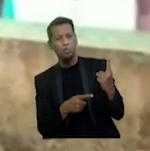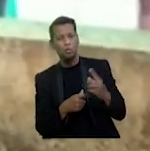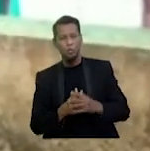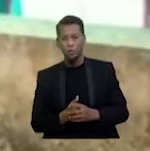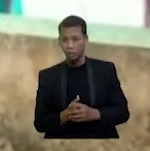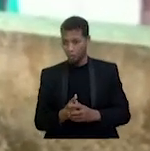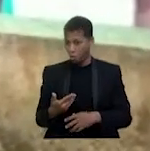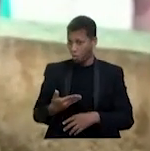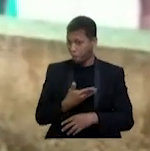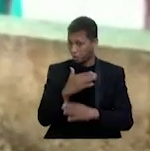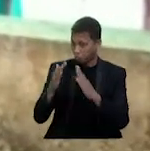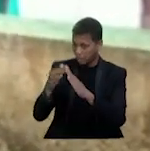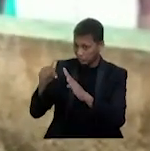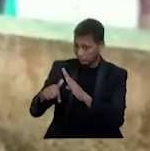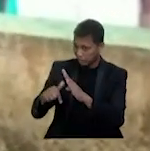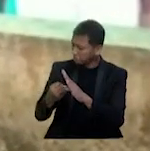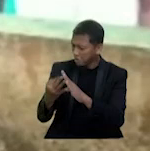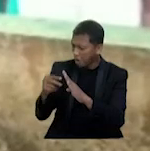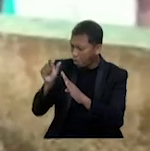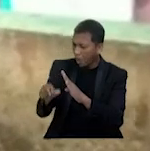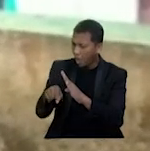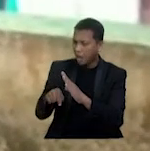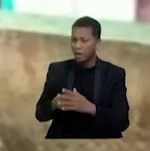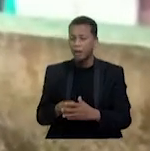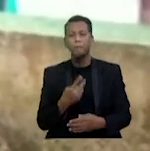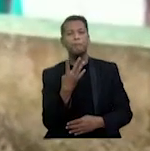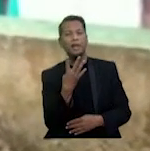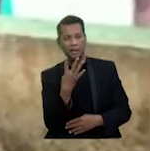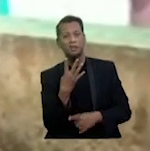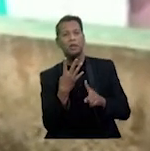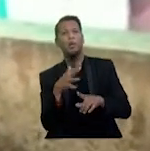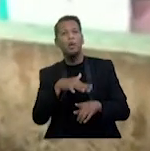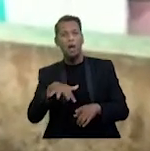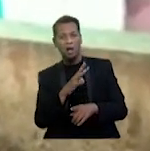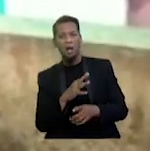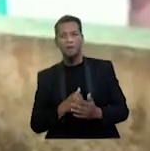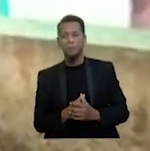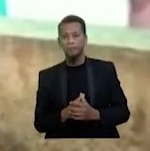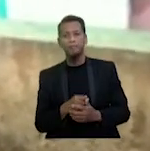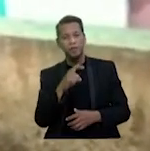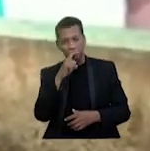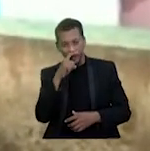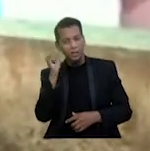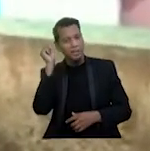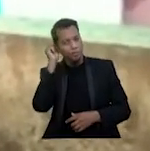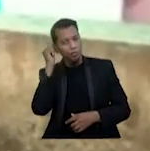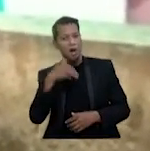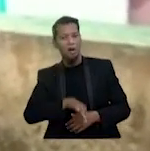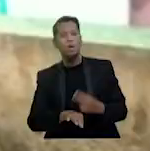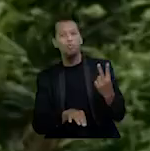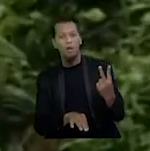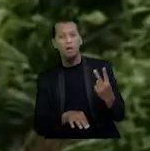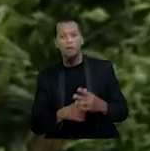Dalam sama itu, satu keluarga berarti empat orang. Empat orang. Ayah, ibu, anak dua. Lagi hujan gede, Pak. Lagi hujan